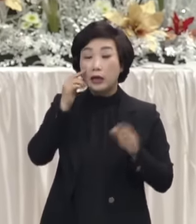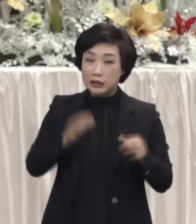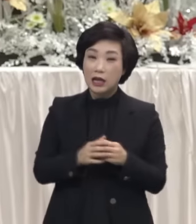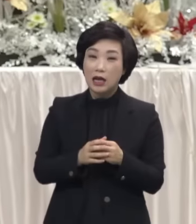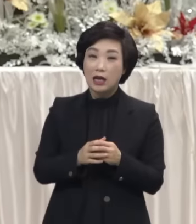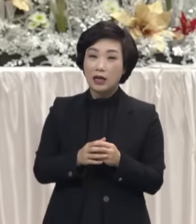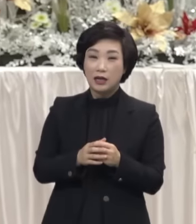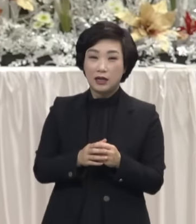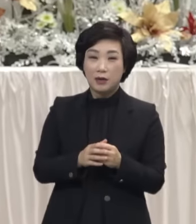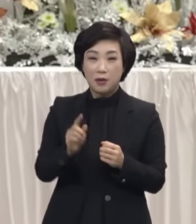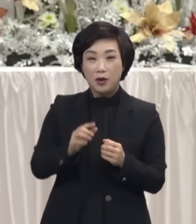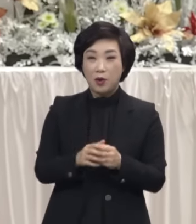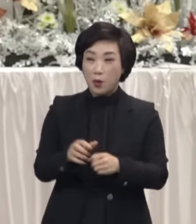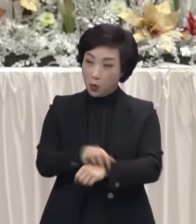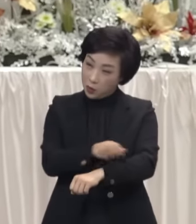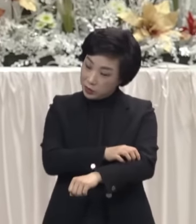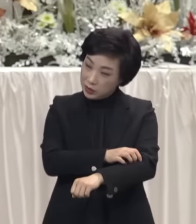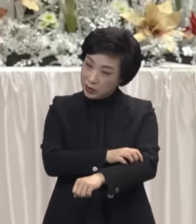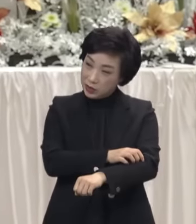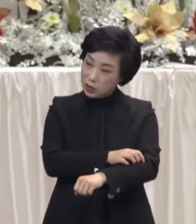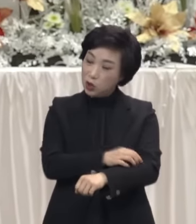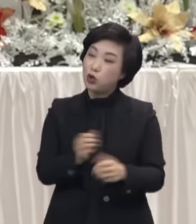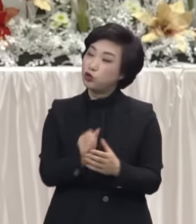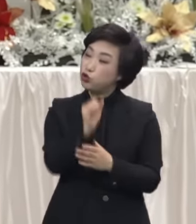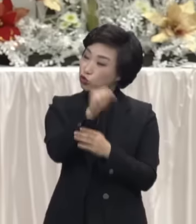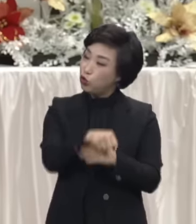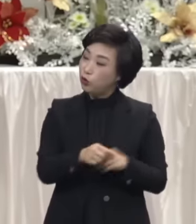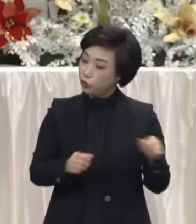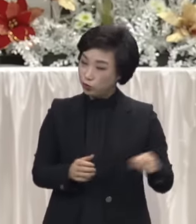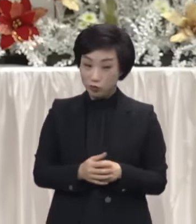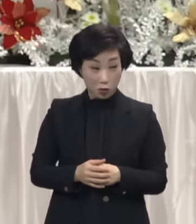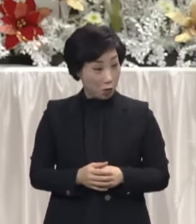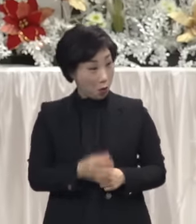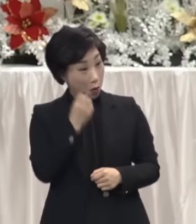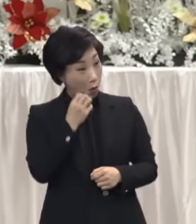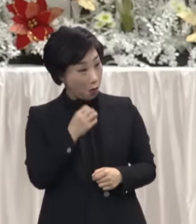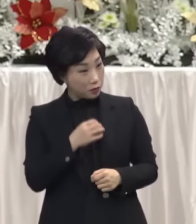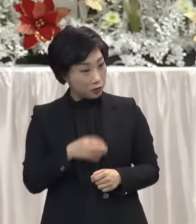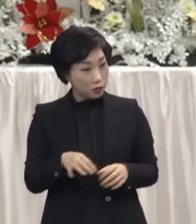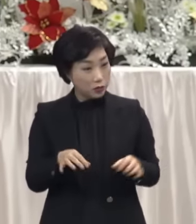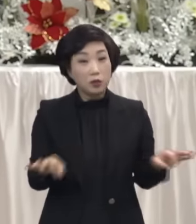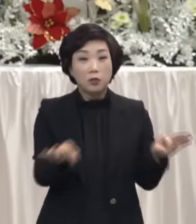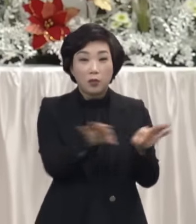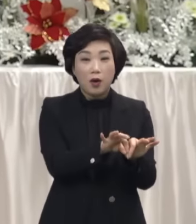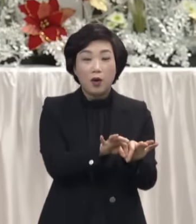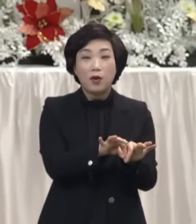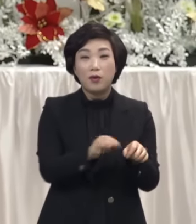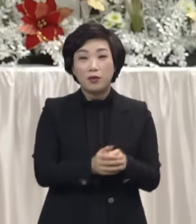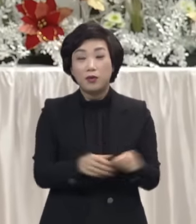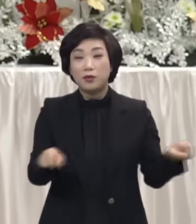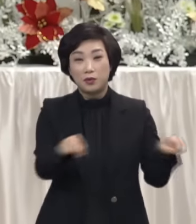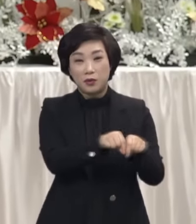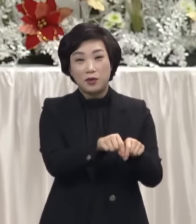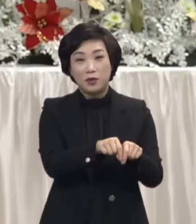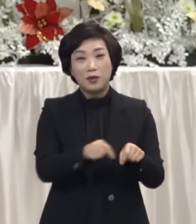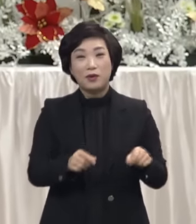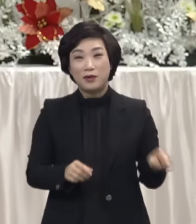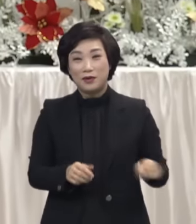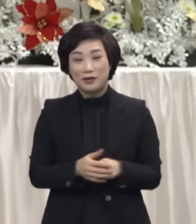외. 아니 왜 외가 여기서 열려요? 그랬더니 다 접붙였지. 거기다.